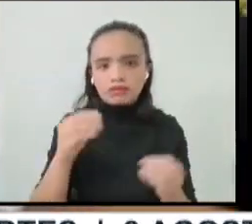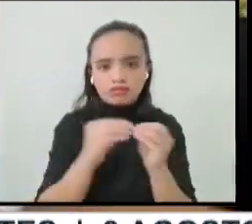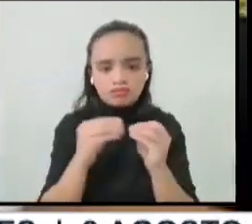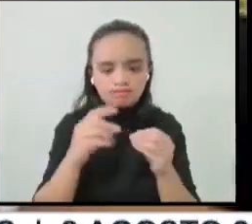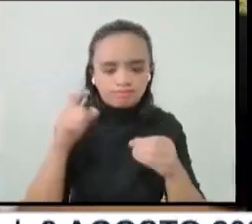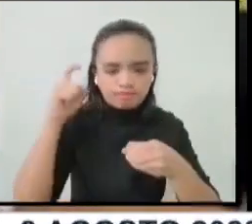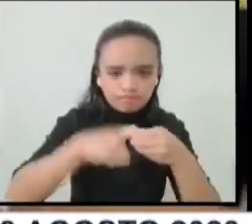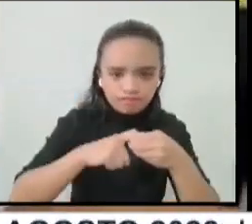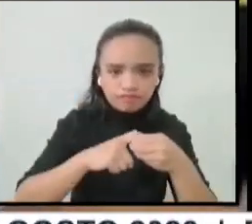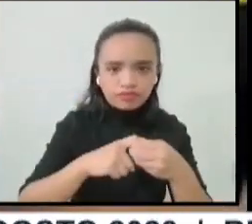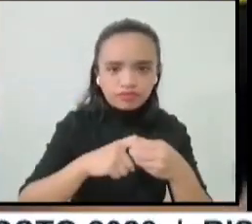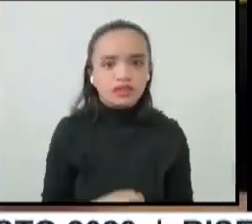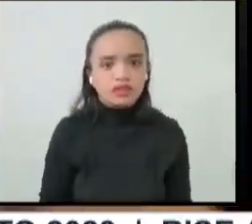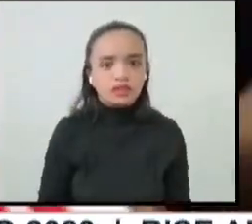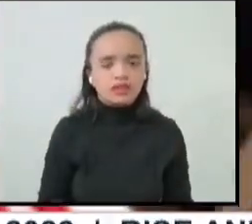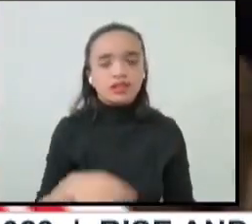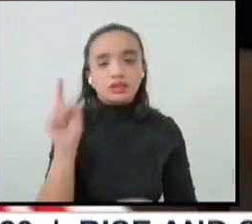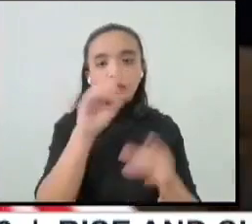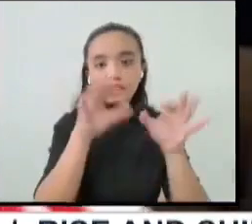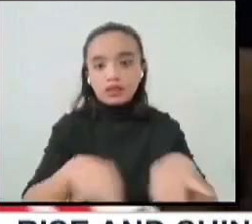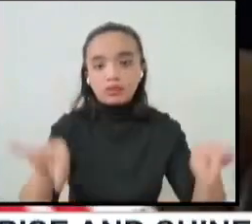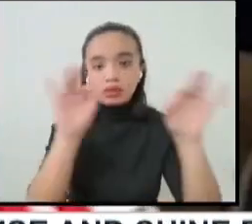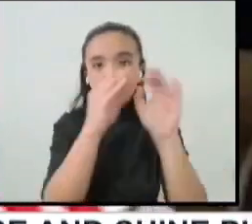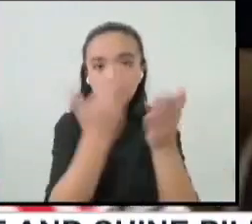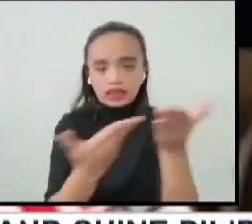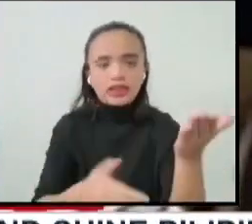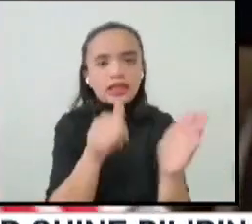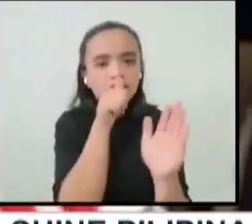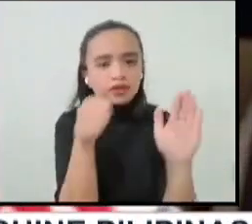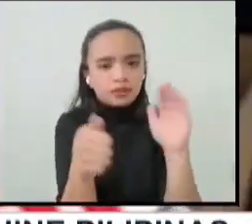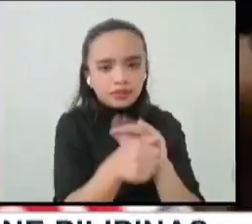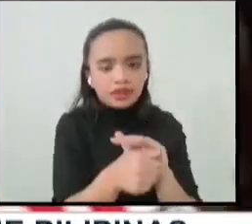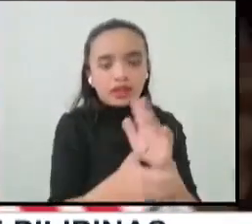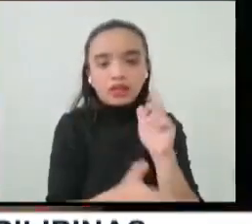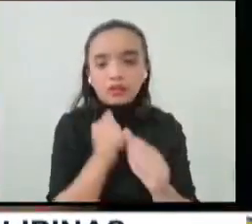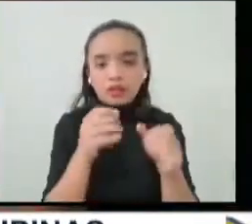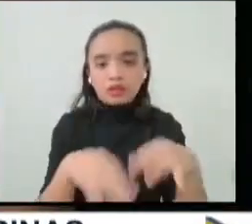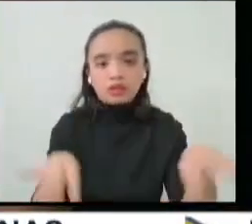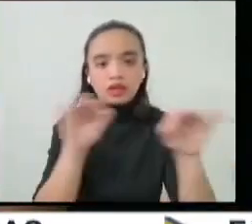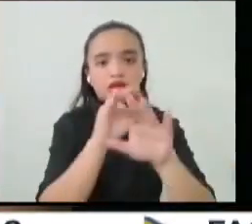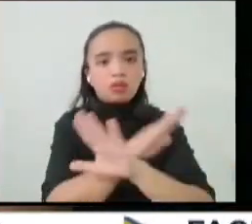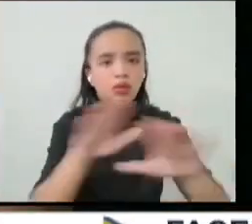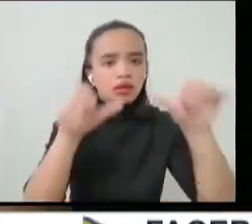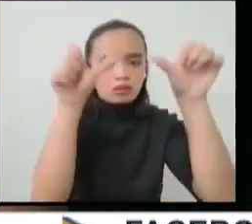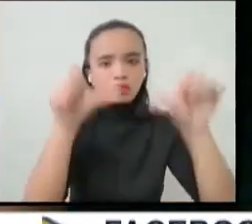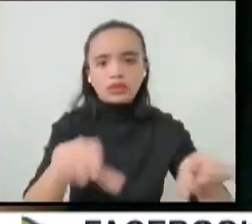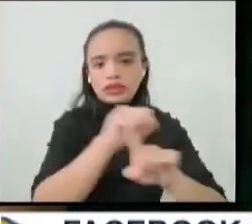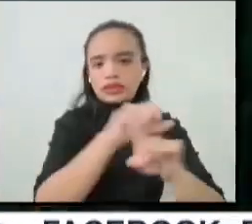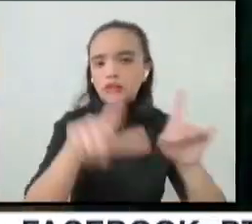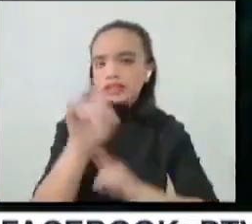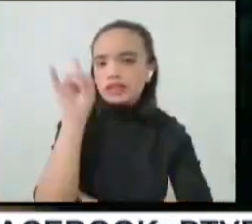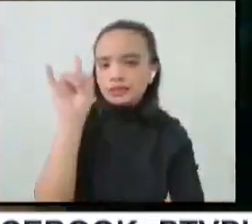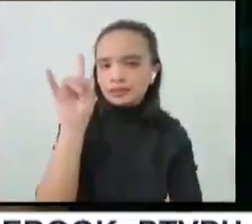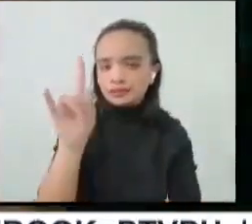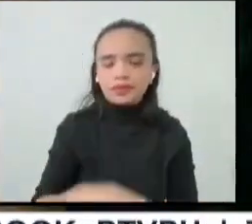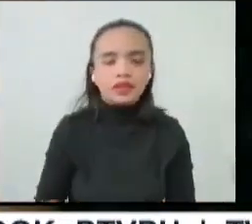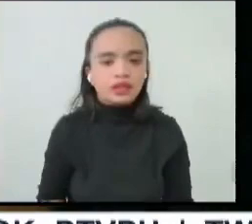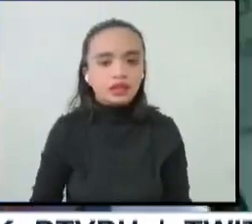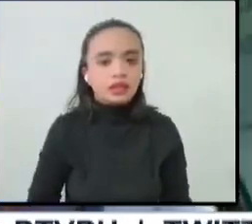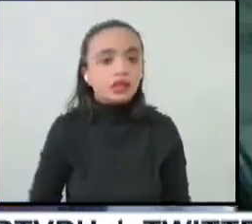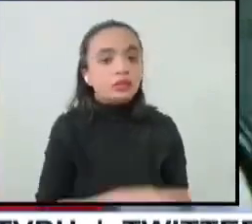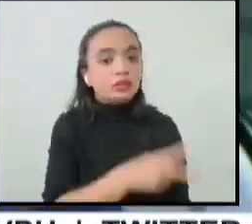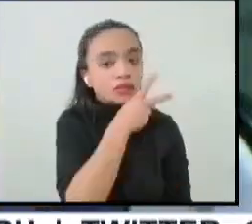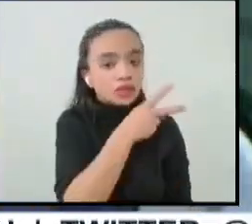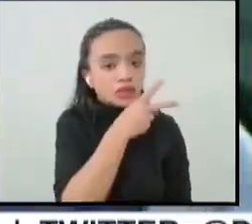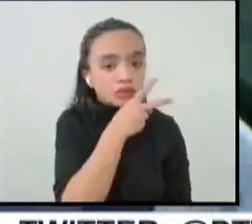mga importanteng kagamitan. Higit sa lahat, huwag mag-post sa social media. Nahaharap ang mga sospek sa kasong